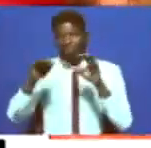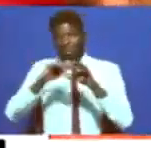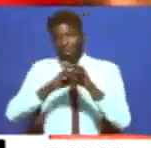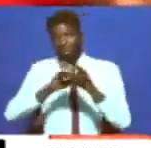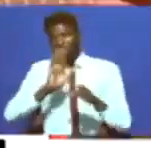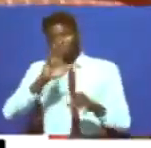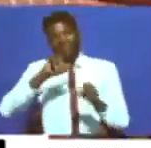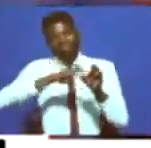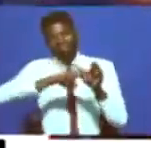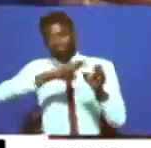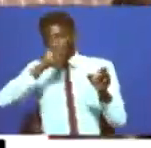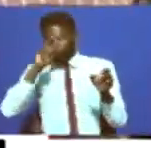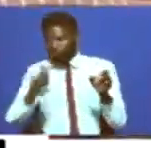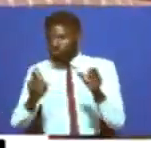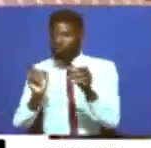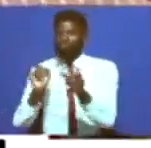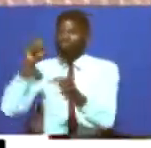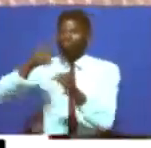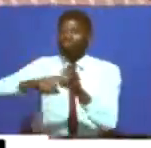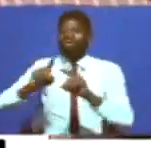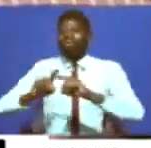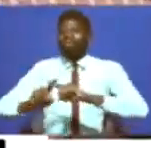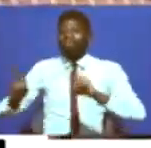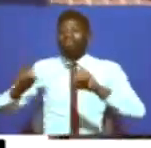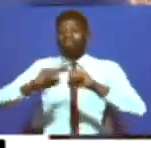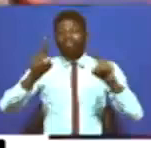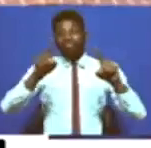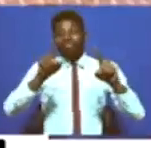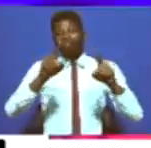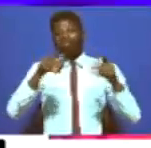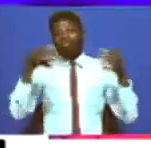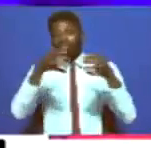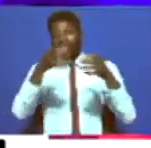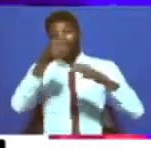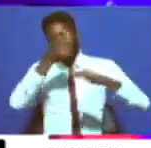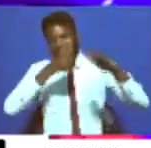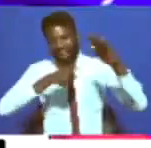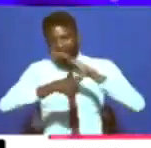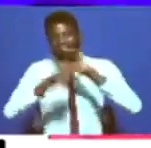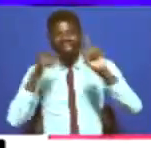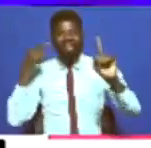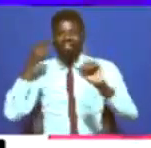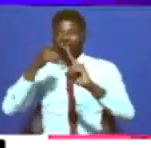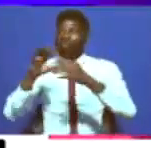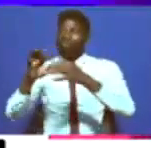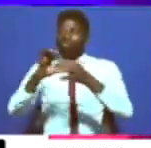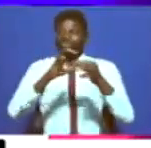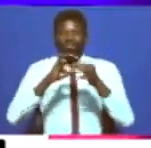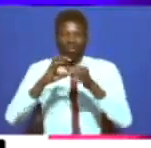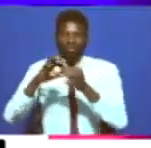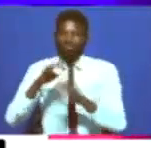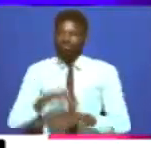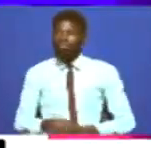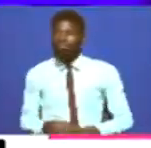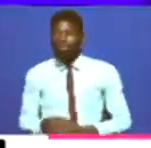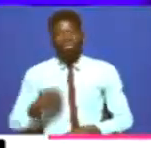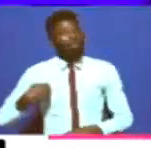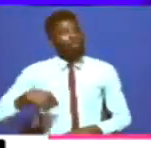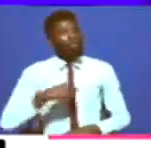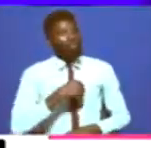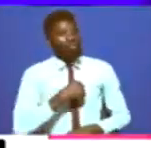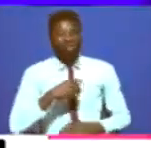na kujiunga na vyama vingine vilivyo chini ya muungano wa Azimio la Umoja. We as a community are stronger